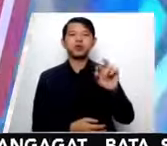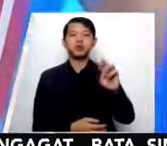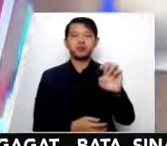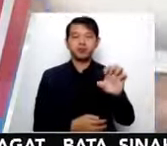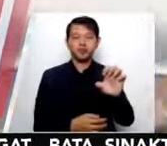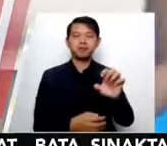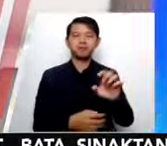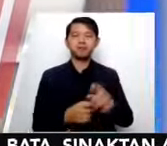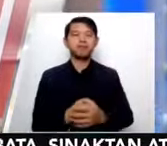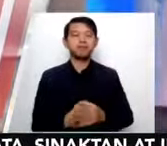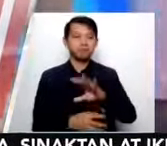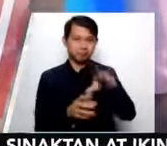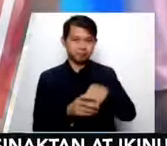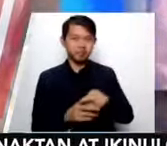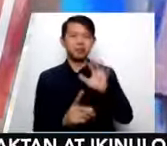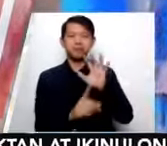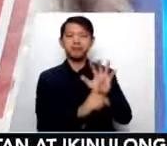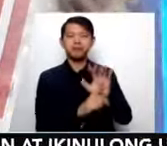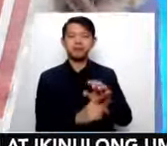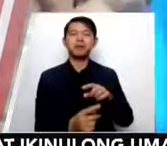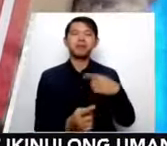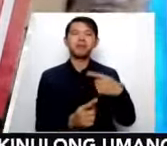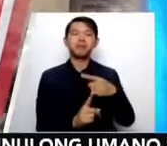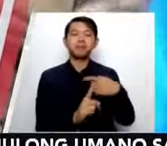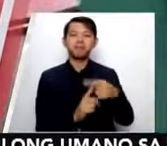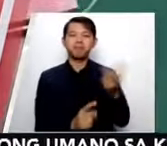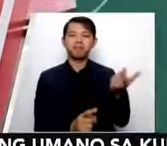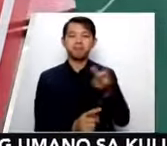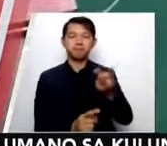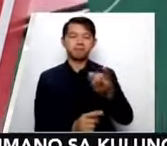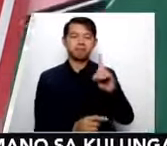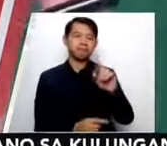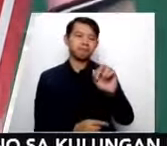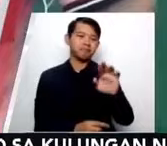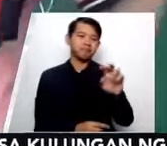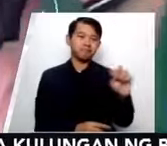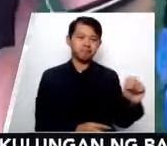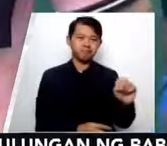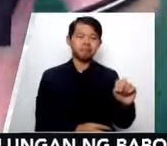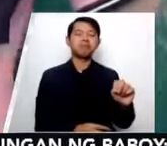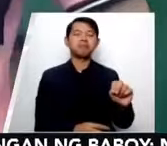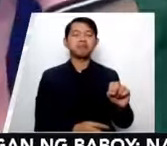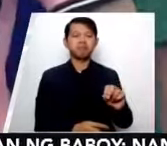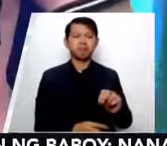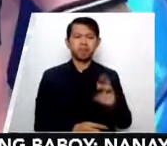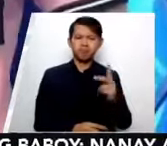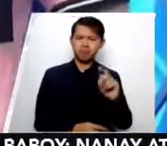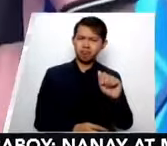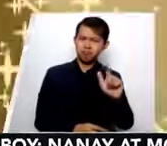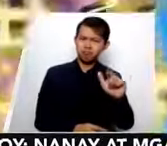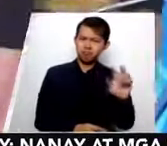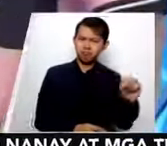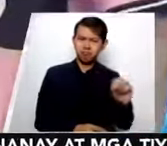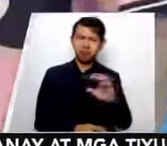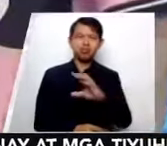Showtime sakit kasi klin Daren para Ang sarap sabihin na